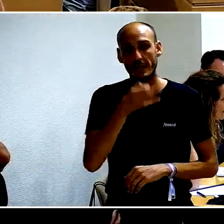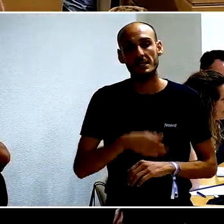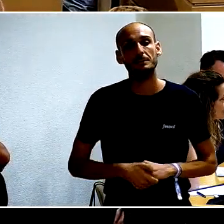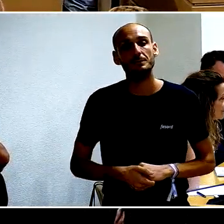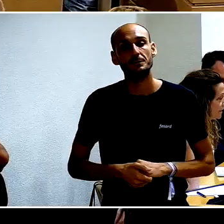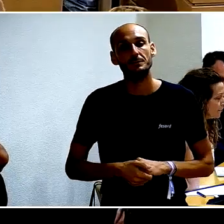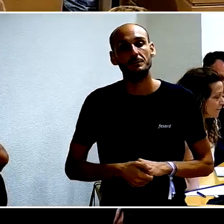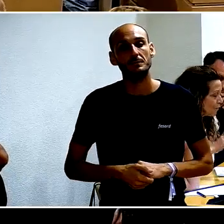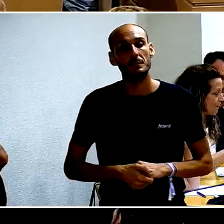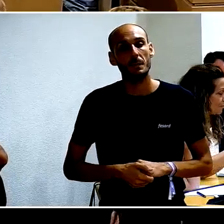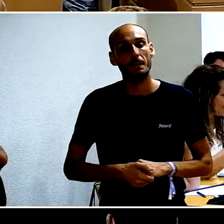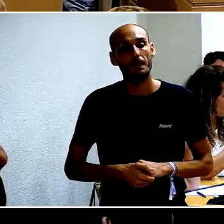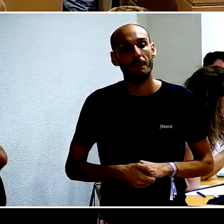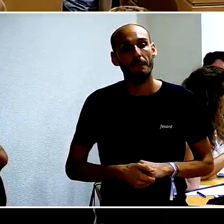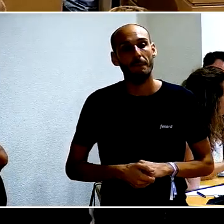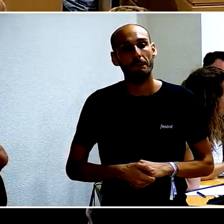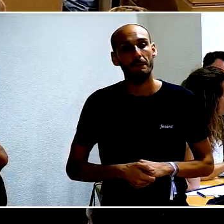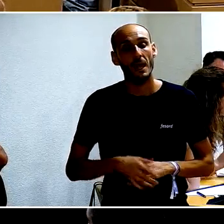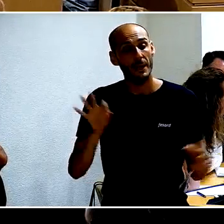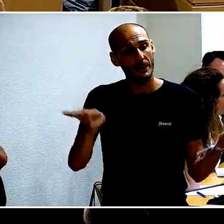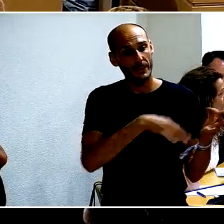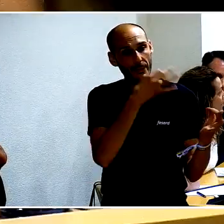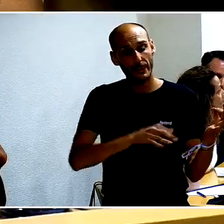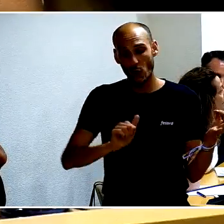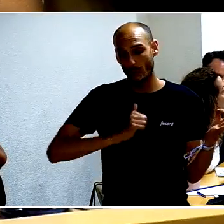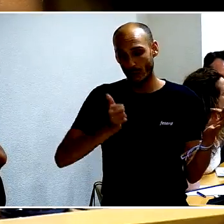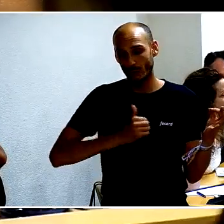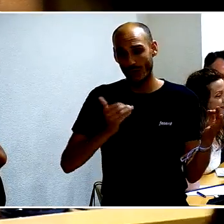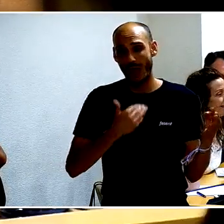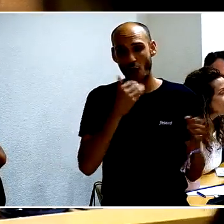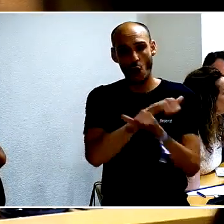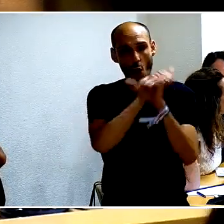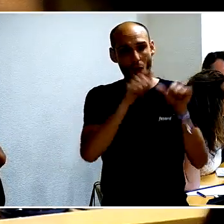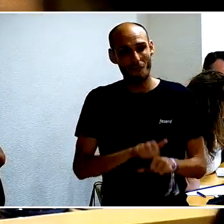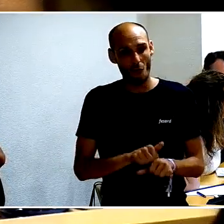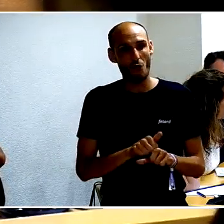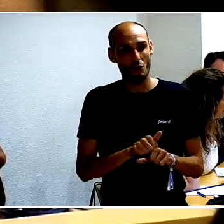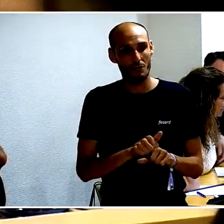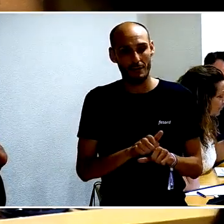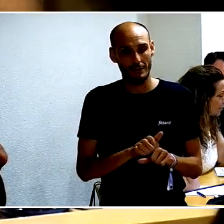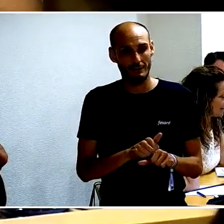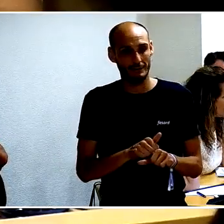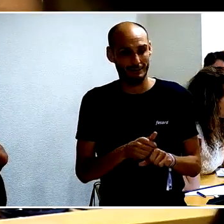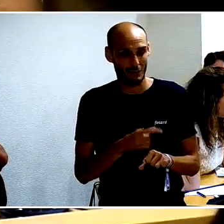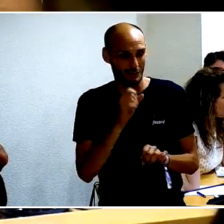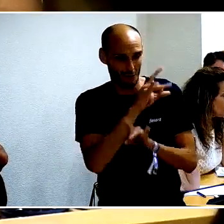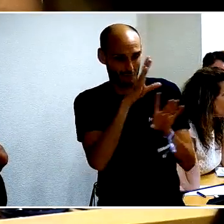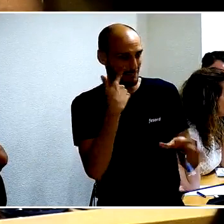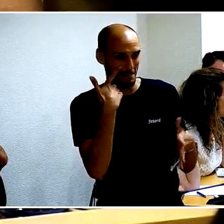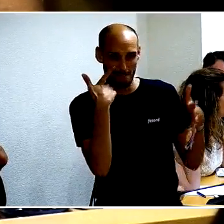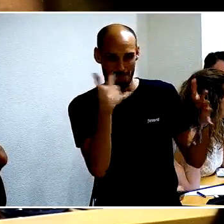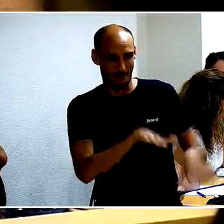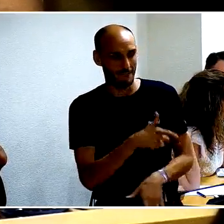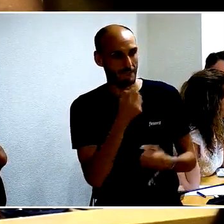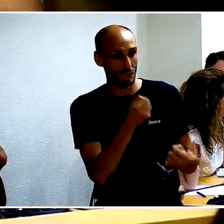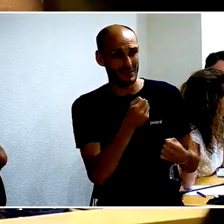Desde luego, si n'hi ha una forma de fer demagogia i oportunisme, senyora alcaldessa, jo crec que més patent no ha pogut quedar. Mire, no té